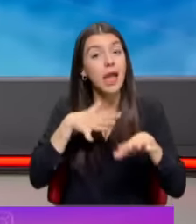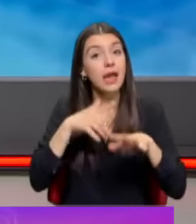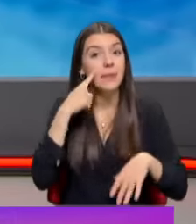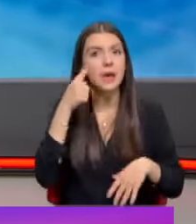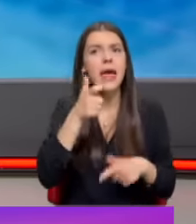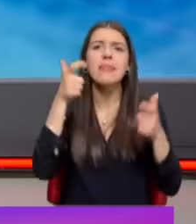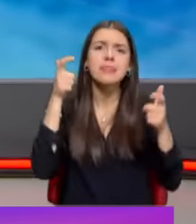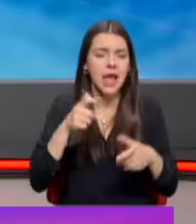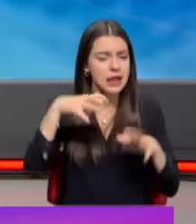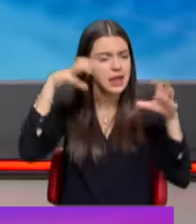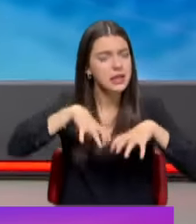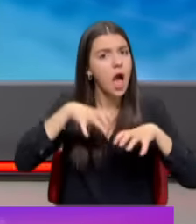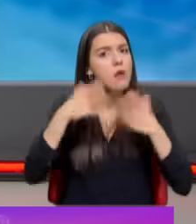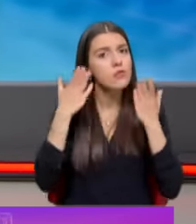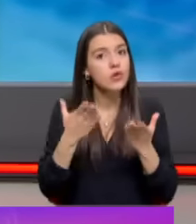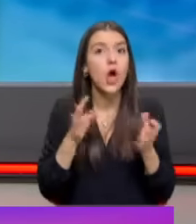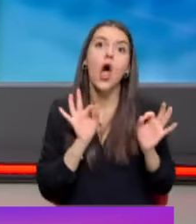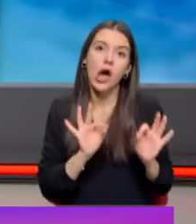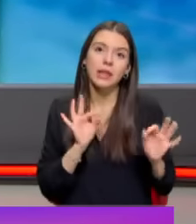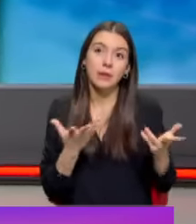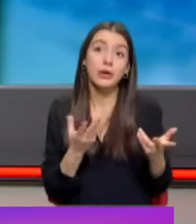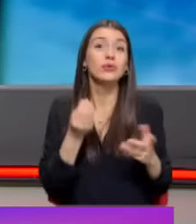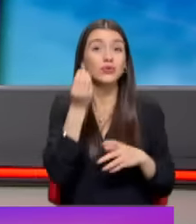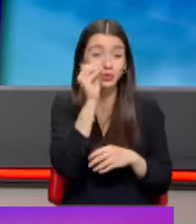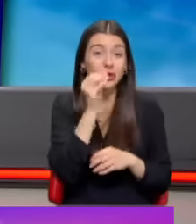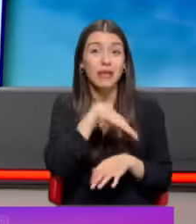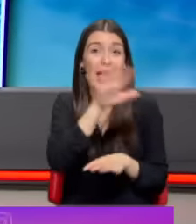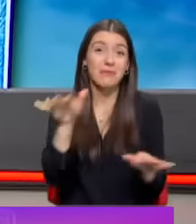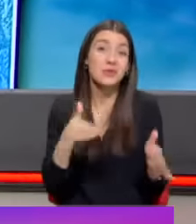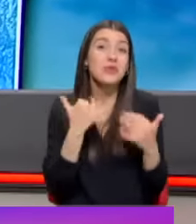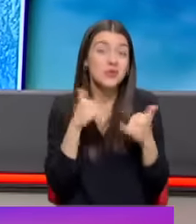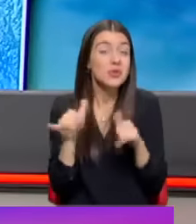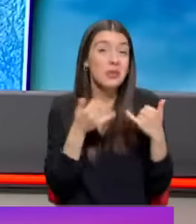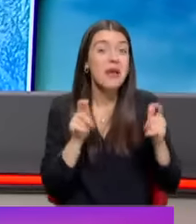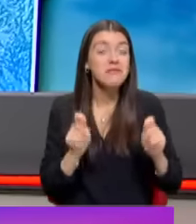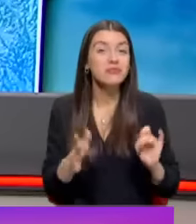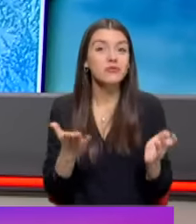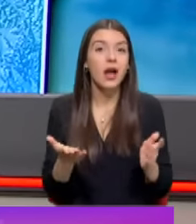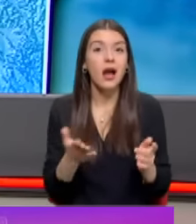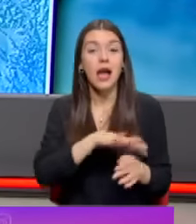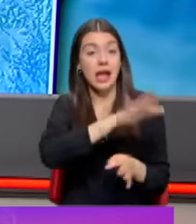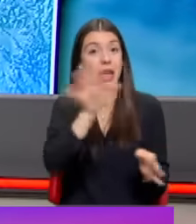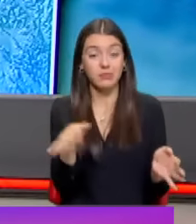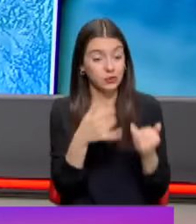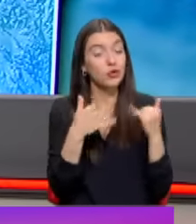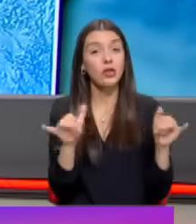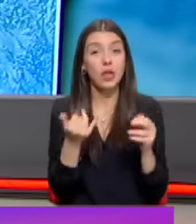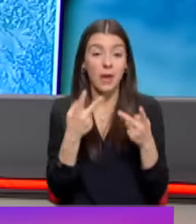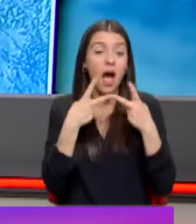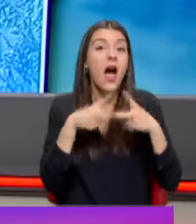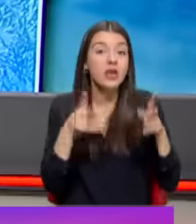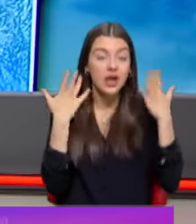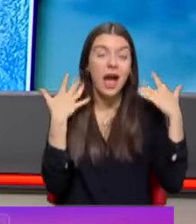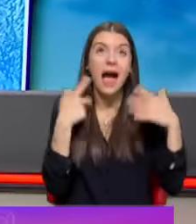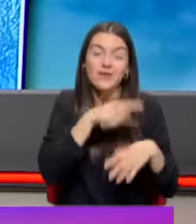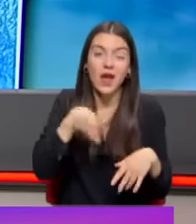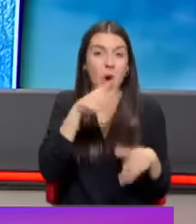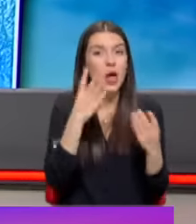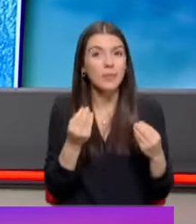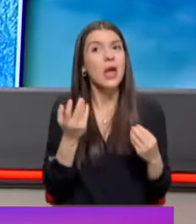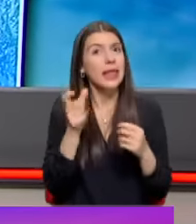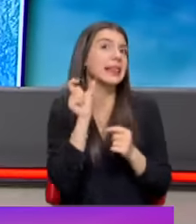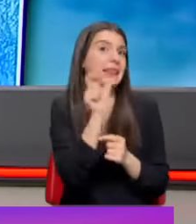yağmur yağacağı önemli çünkü çocuklar kutlama yapacaklar. Çoğu kutlama açık havada planlanmış olabilir. Umarım